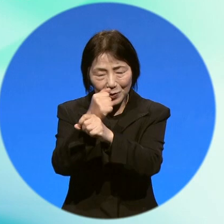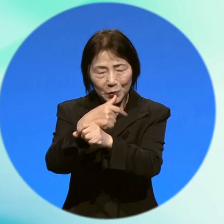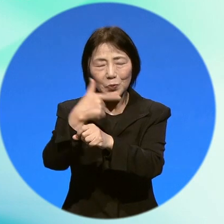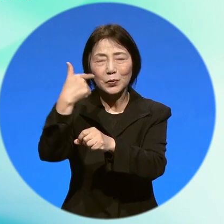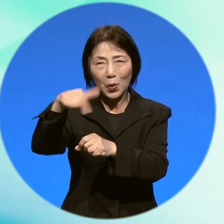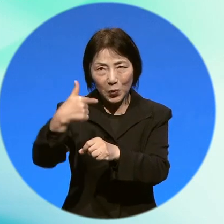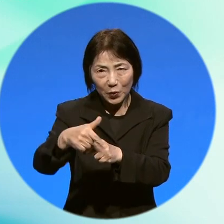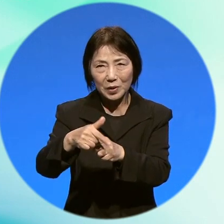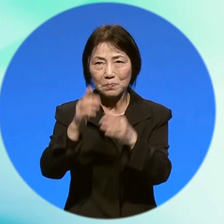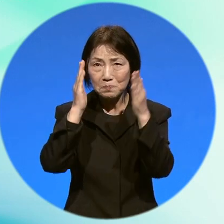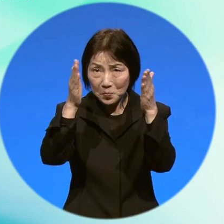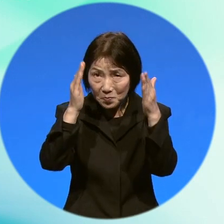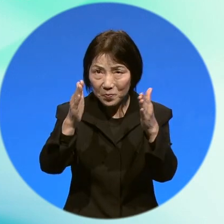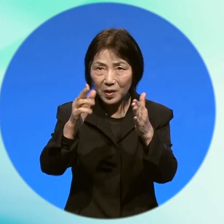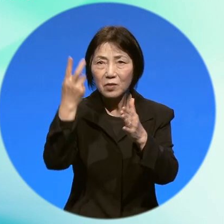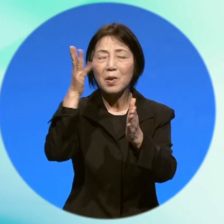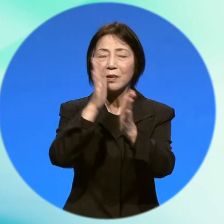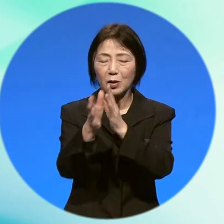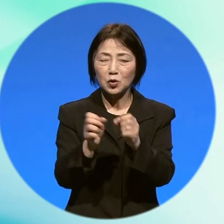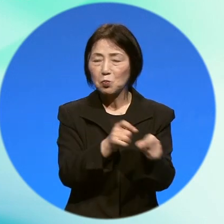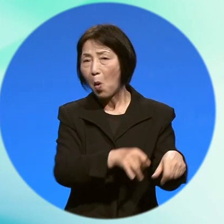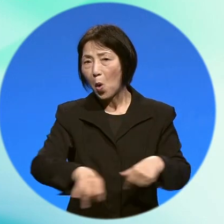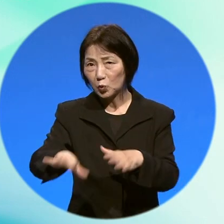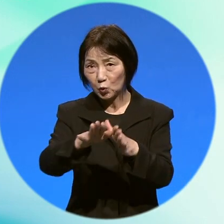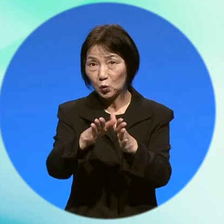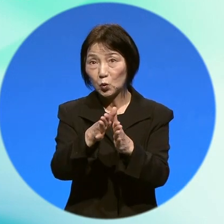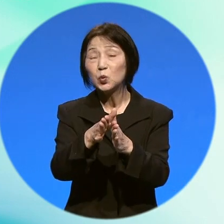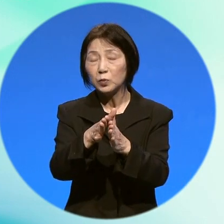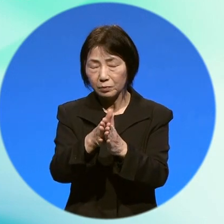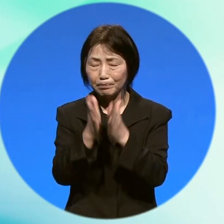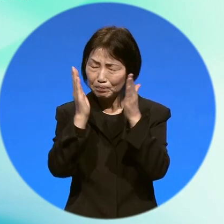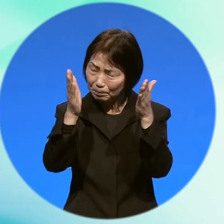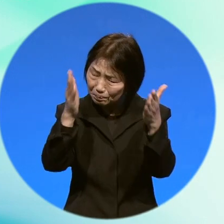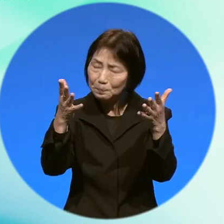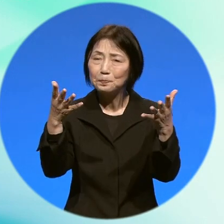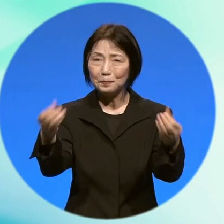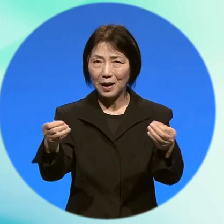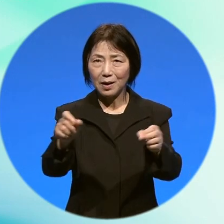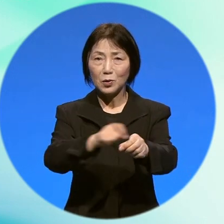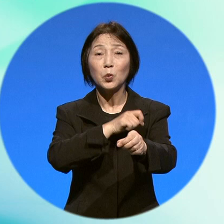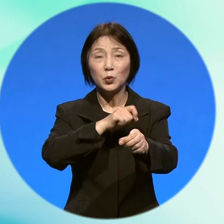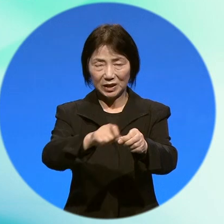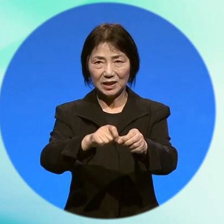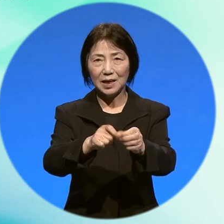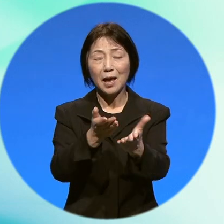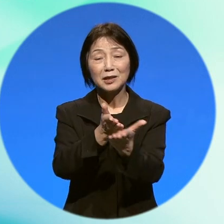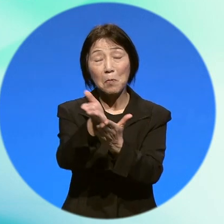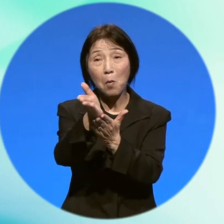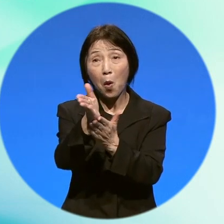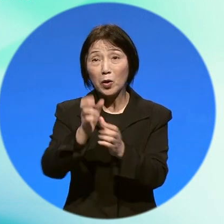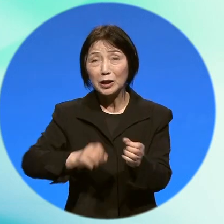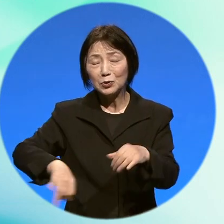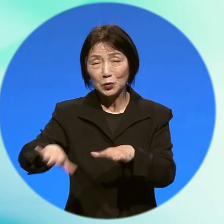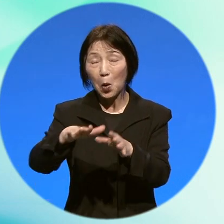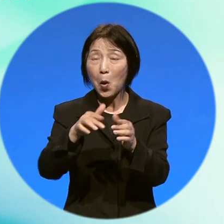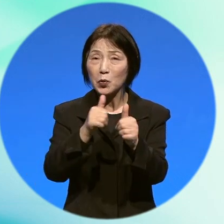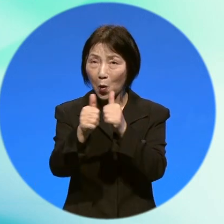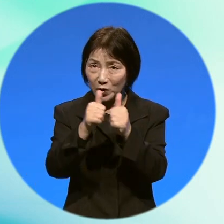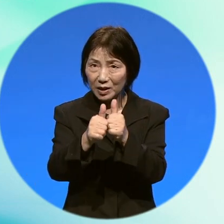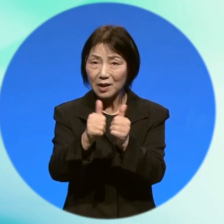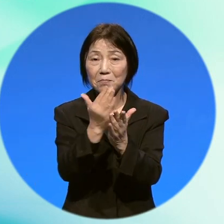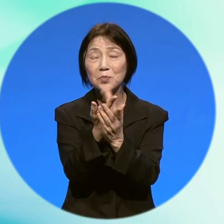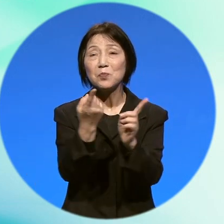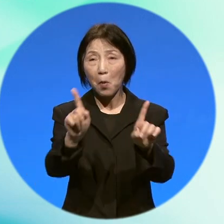組み、鹿児島県のスポーツ振興に貢献。特に専門である陸上競技の分